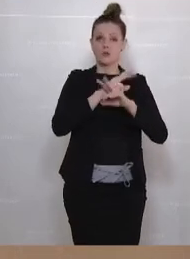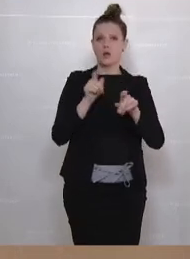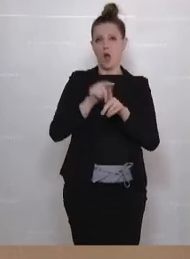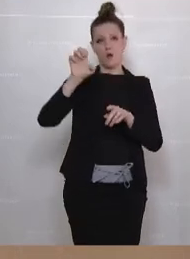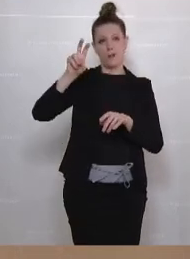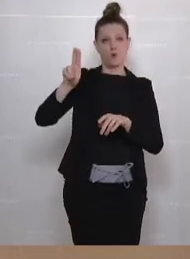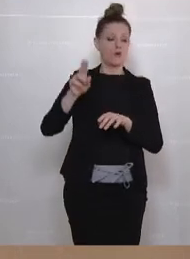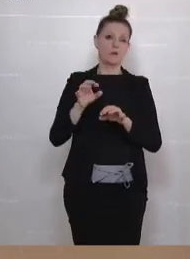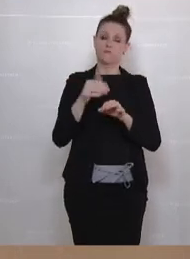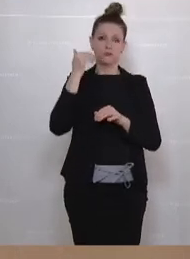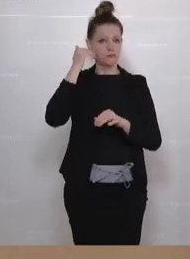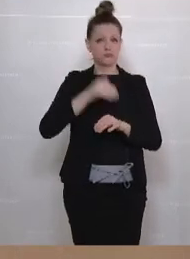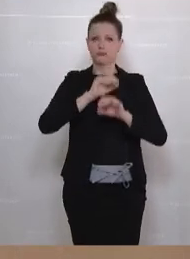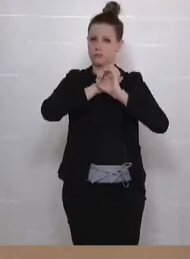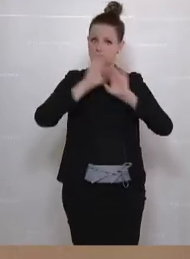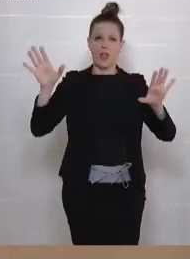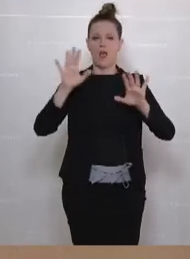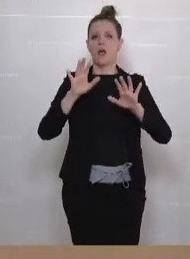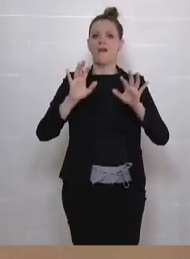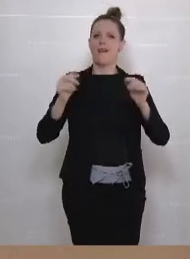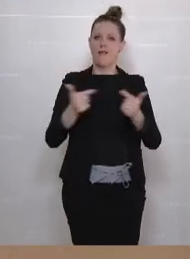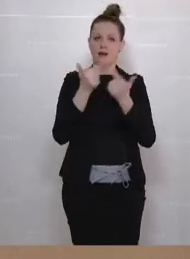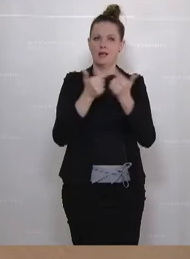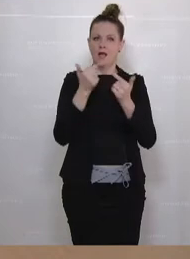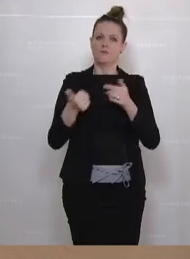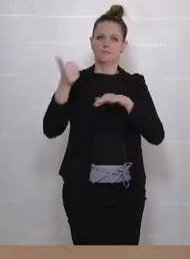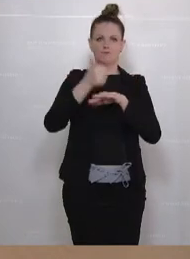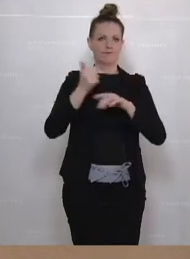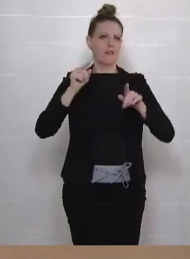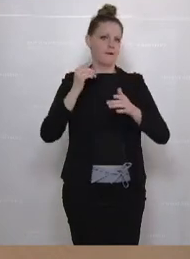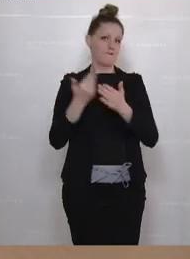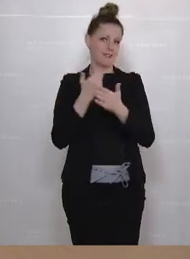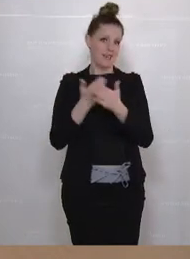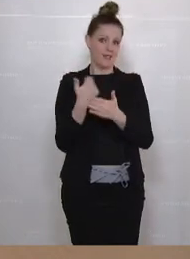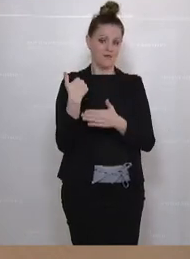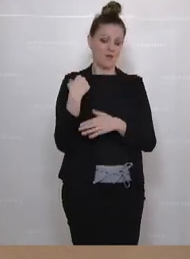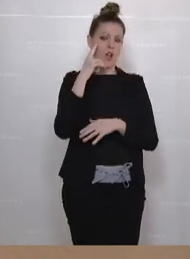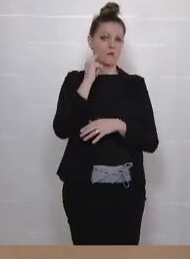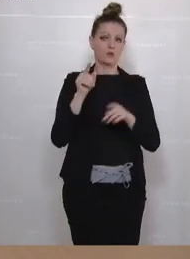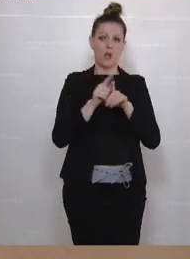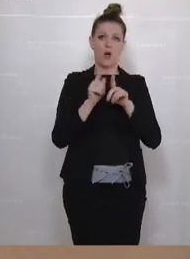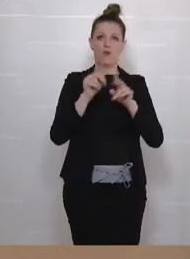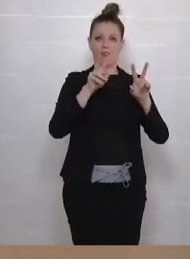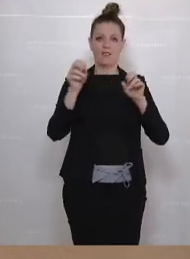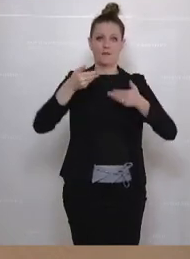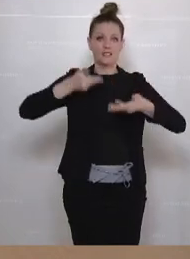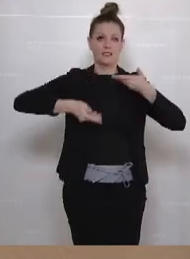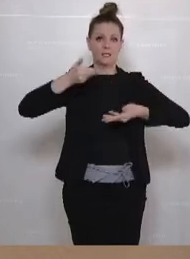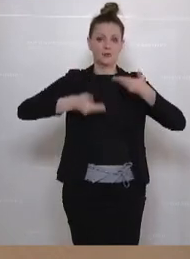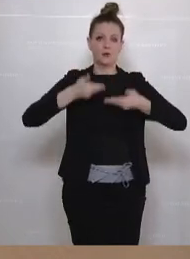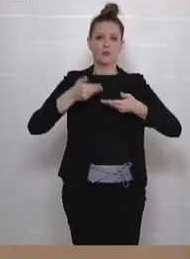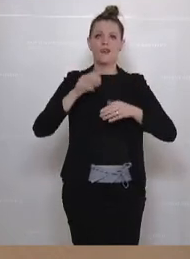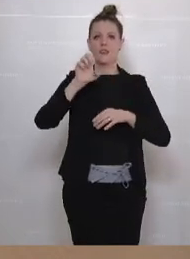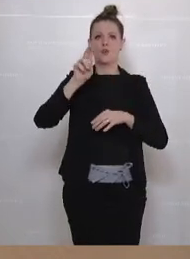klare, sehr scharf formulierte Erklärung des Hohen Vertreters. Und am Montag war das auch Thema bei unserer Sitzung der EU-Außenminister